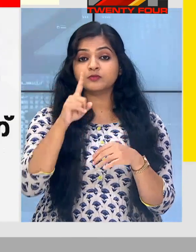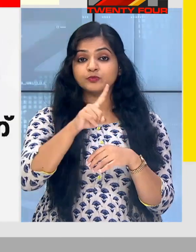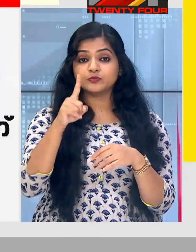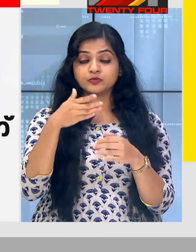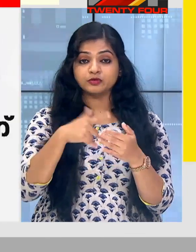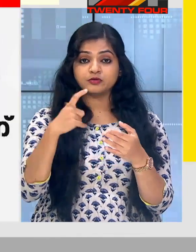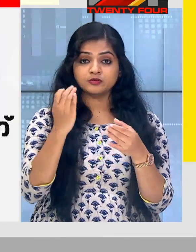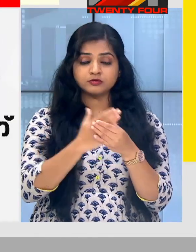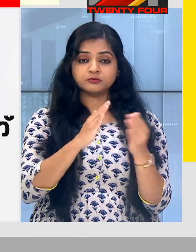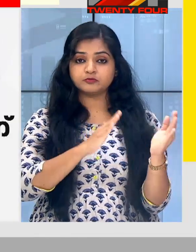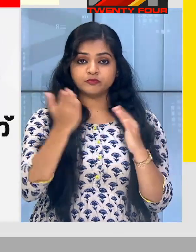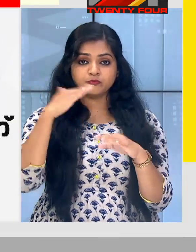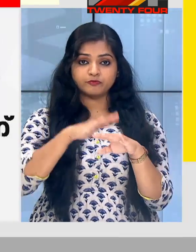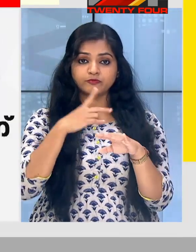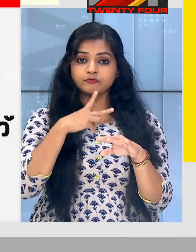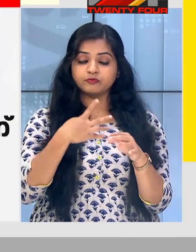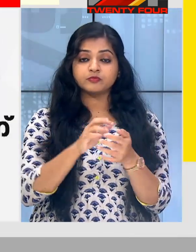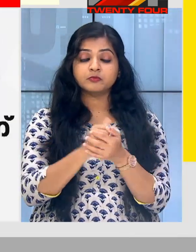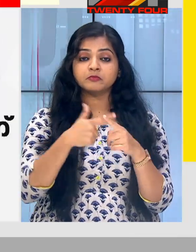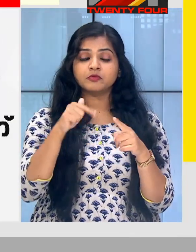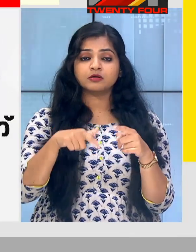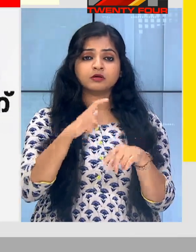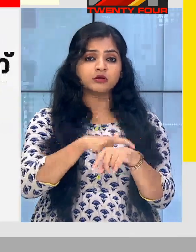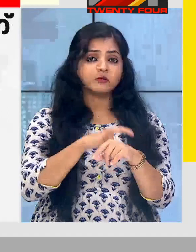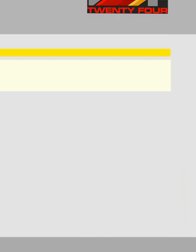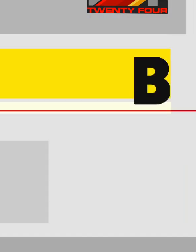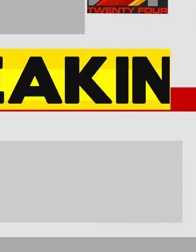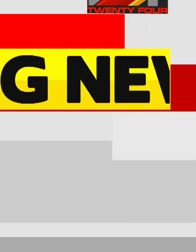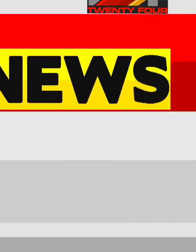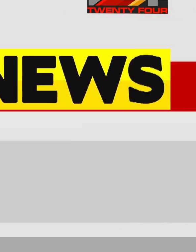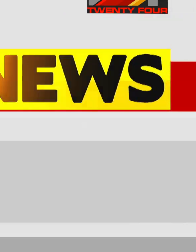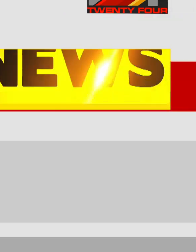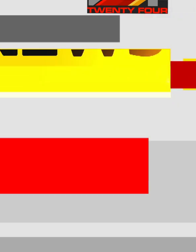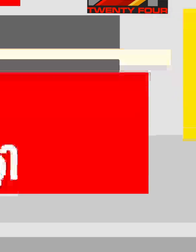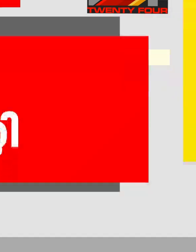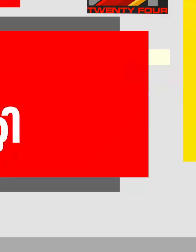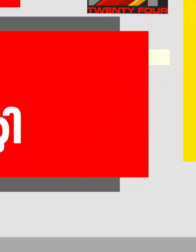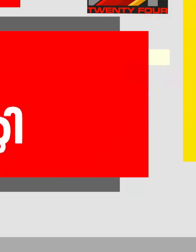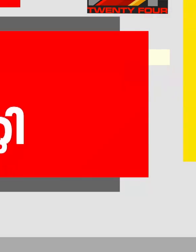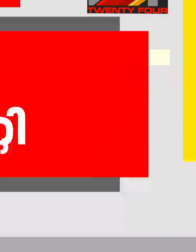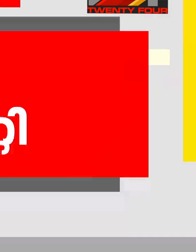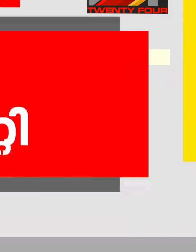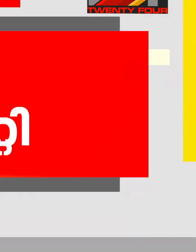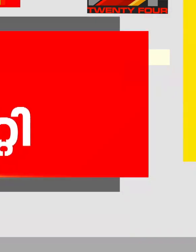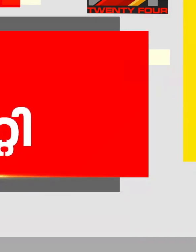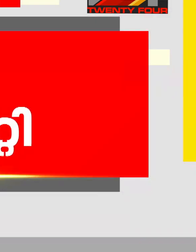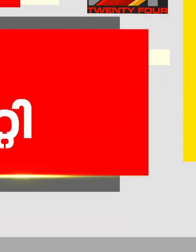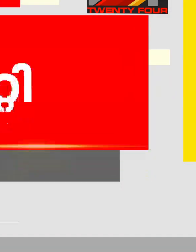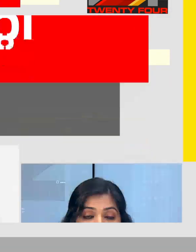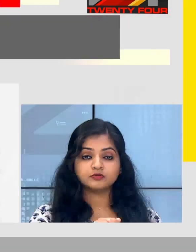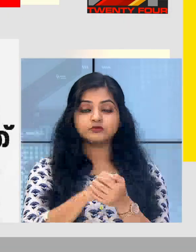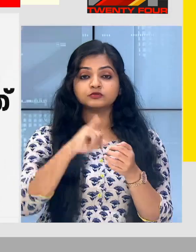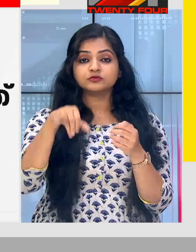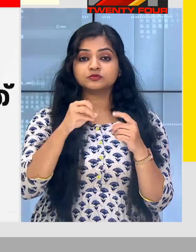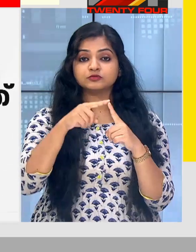കേസുകൾ ലിസ്റ്റ് ചെയ്തെങ്കിലും സമയക്കുറവ് മൂലം പരിഗണിച്ചിരുന്നില്ല. മുഖ്യമന്ത്രി പിണറായി വിജയൻ, മുൻ ഊർജ്ജ സെക്രട്ടറി കെ മോഹനചന്ദ്രൻ, മുൻ ജോയിന്റ് സെക്രട്ടറി